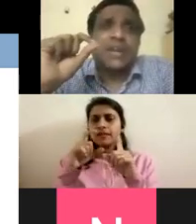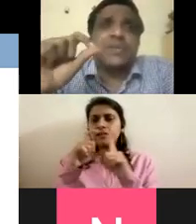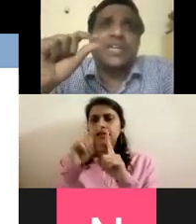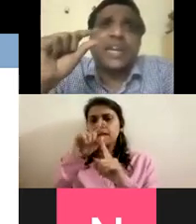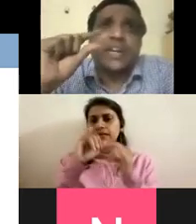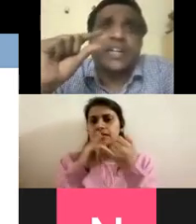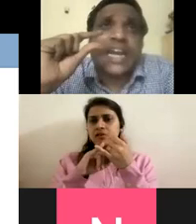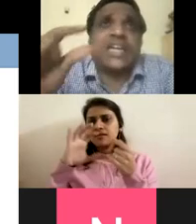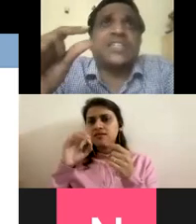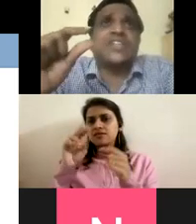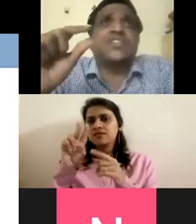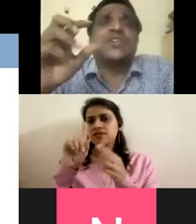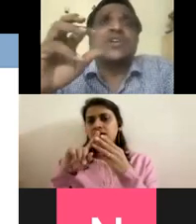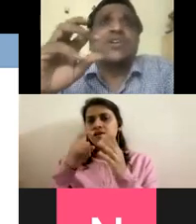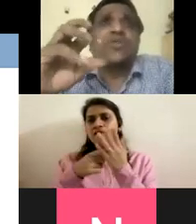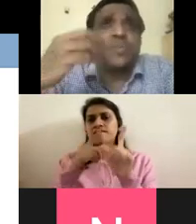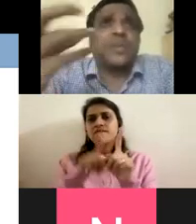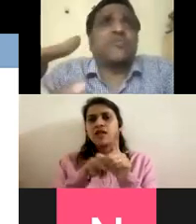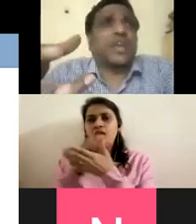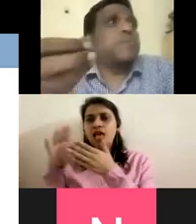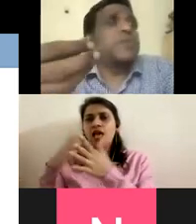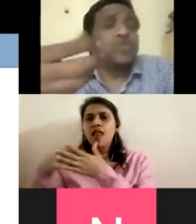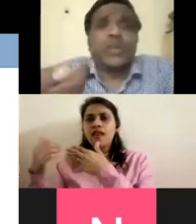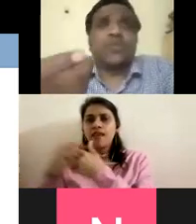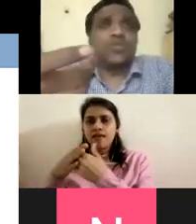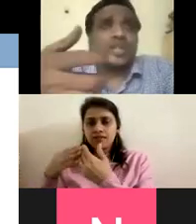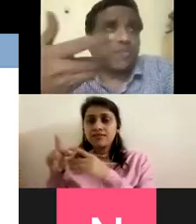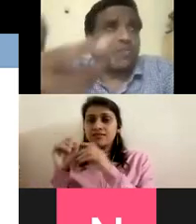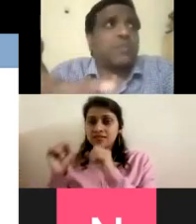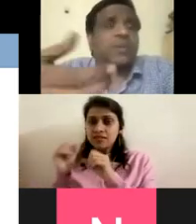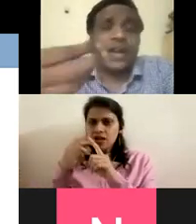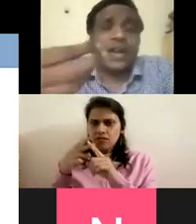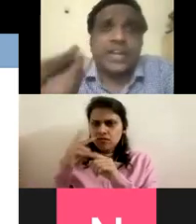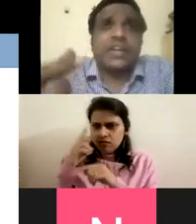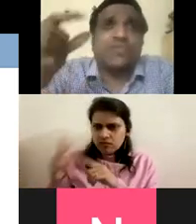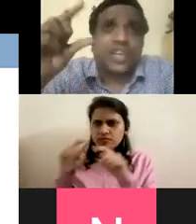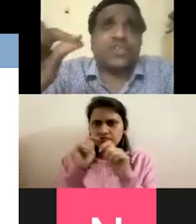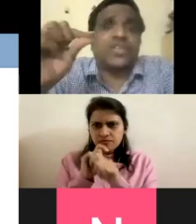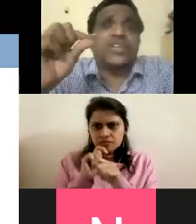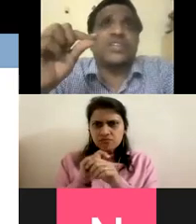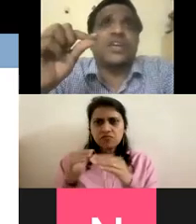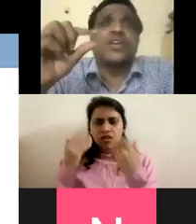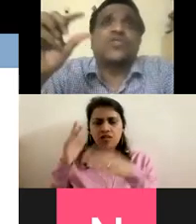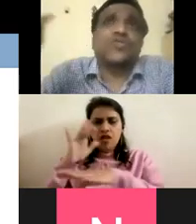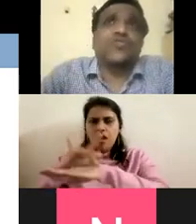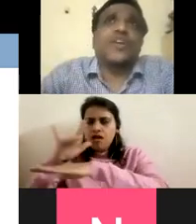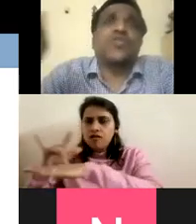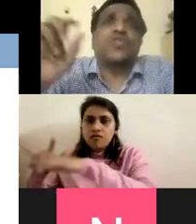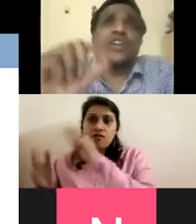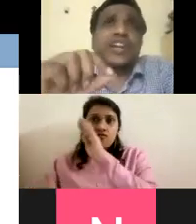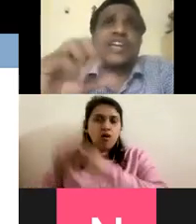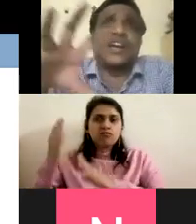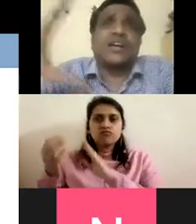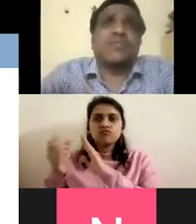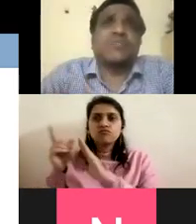ब्लाइंड पर्सन कैन का टैक्टाइल सेंस ओवर अ पीरियड ऑफ टाइम सुपीरियर हो सकता है फुल्ली हायर डिग्री ऑफ टच सेंस है तो कुछ वुमेन को